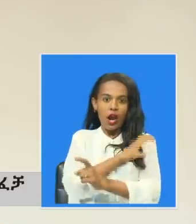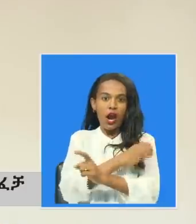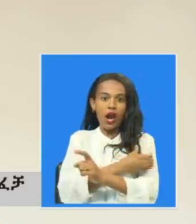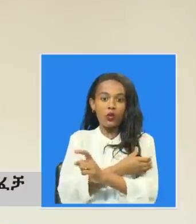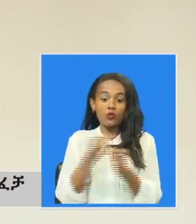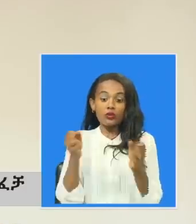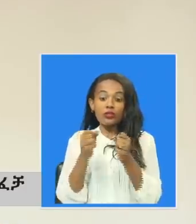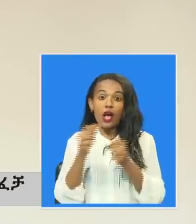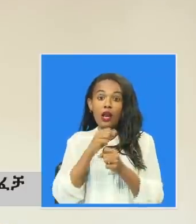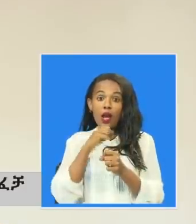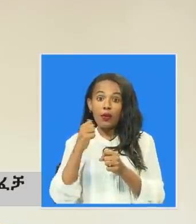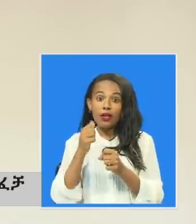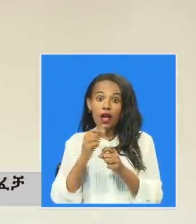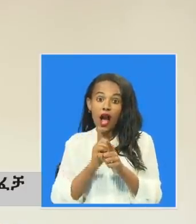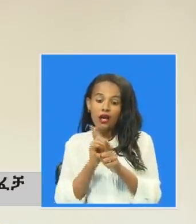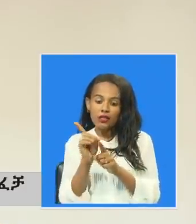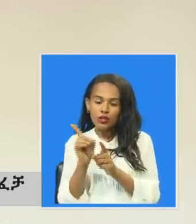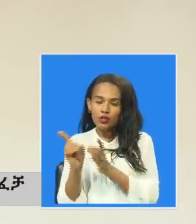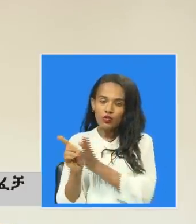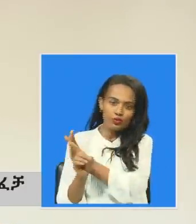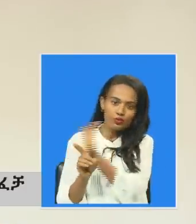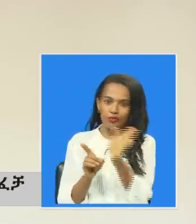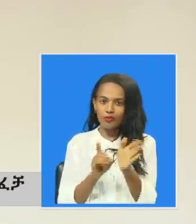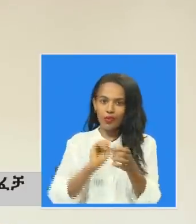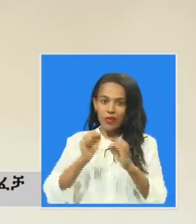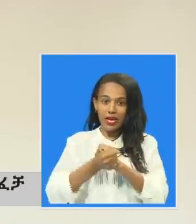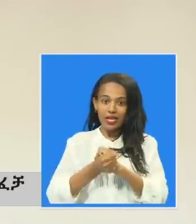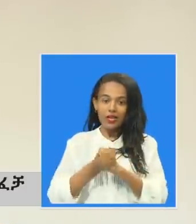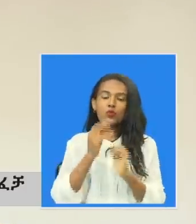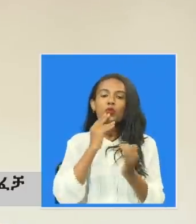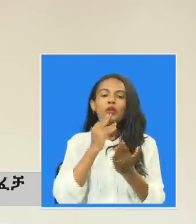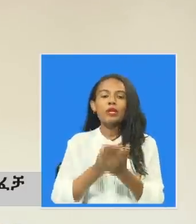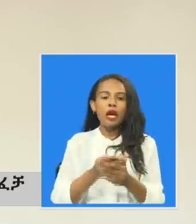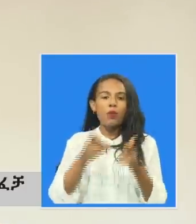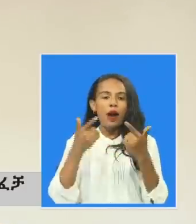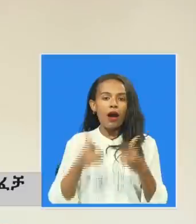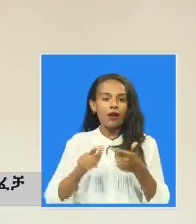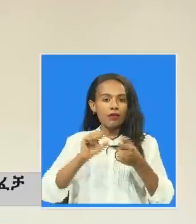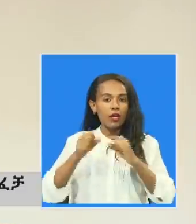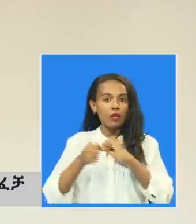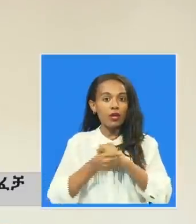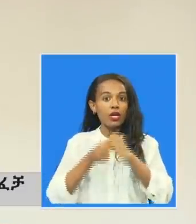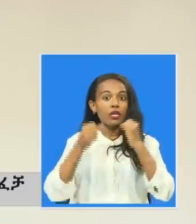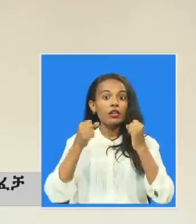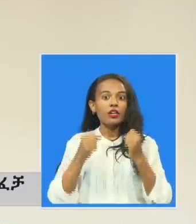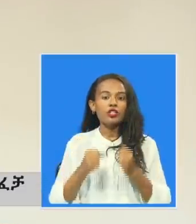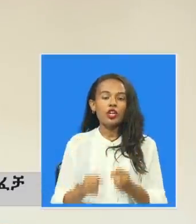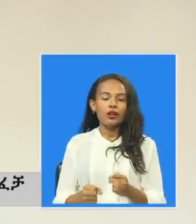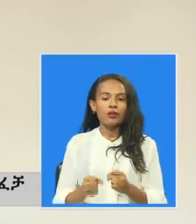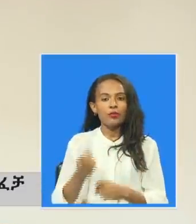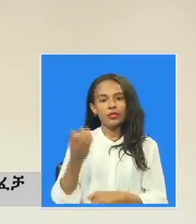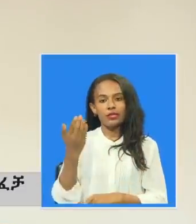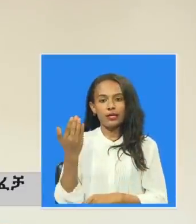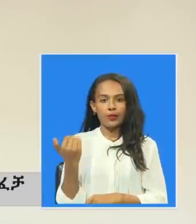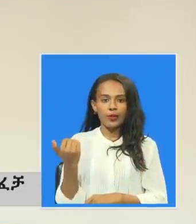ሳናበርድ አቅጣጫውን በመቀየር ብቻ ወደ መልካም አጋጣሚነት መቀየር የቻልንበት